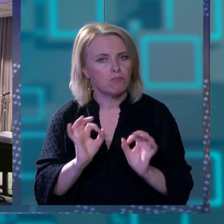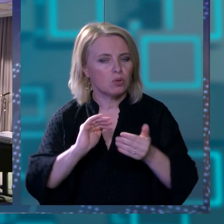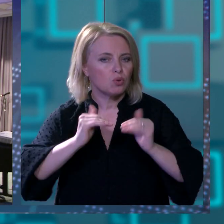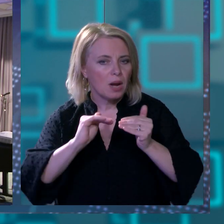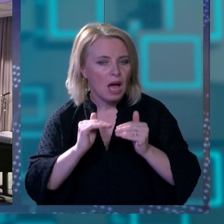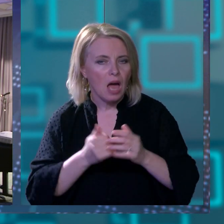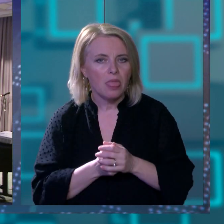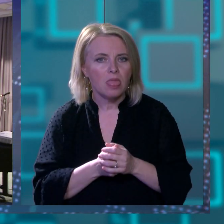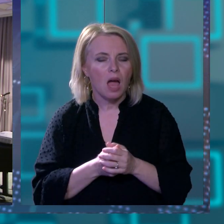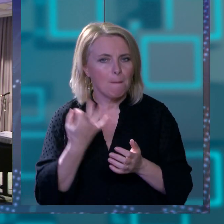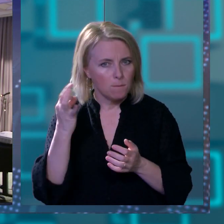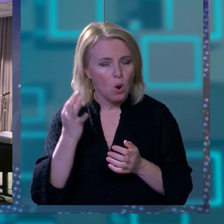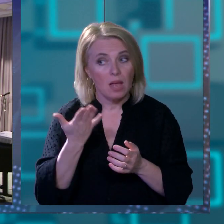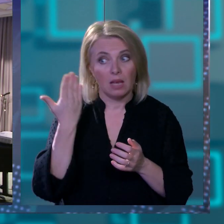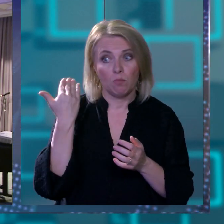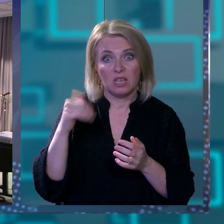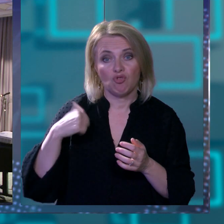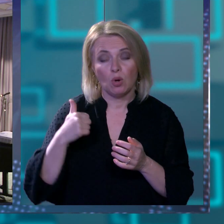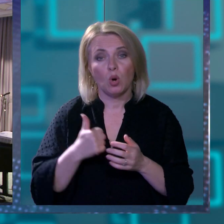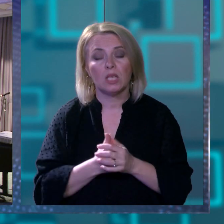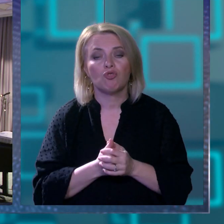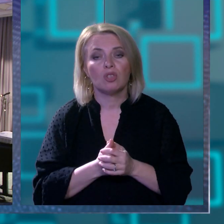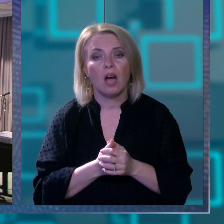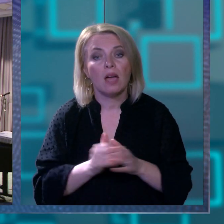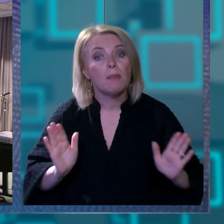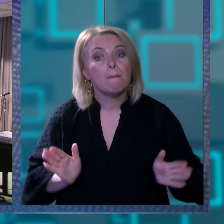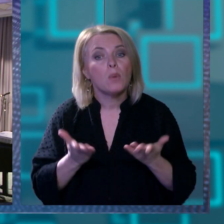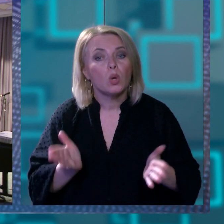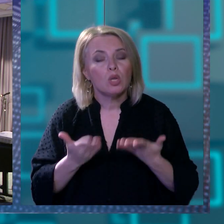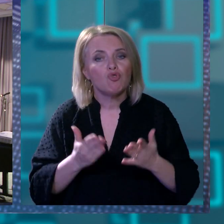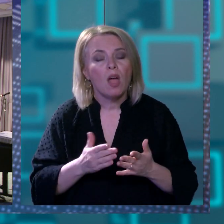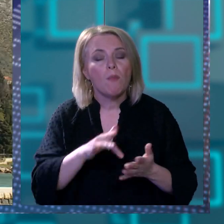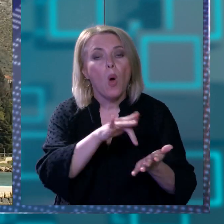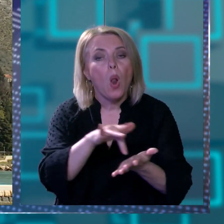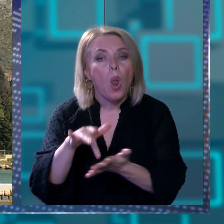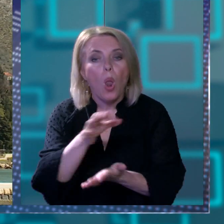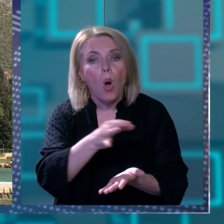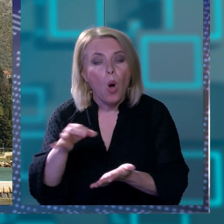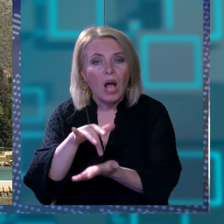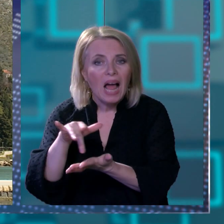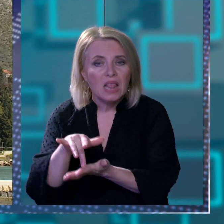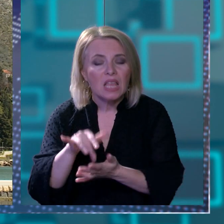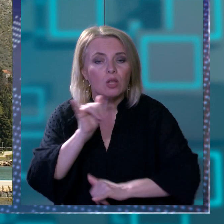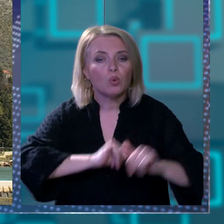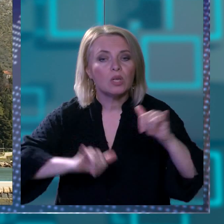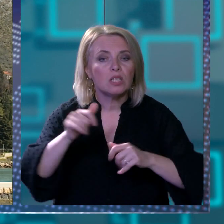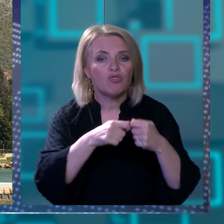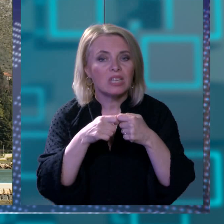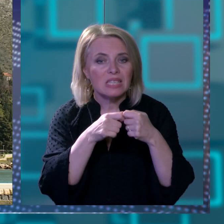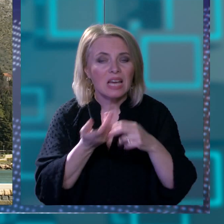je bila možda nekih prijašnjih godina i potičemo lokalne turističke zajednice, kao što sam malo prije rekao,